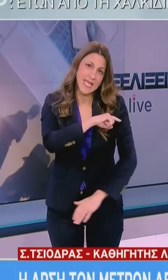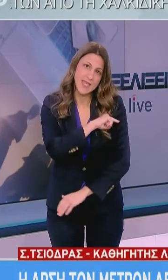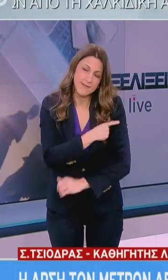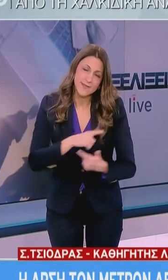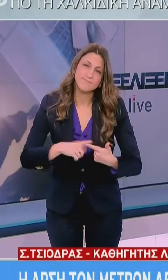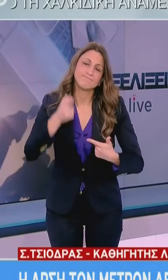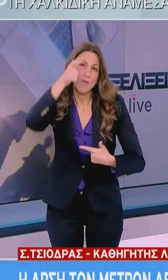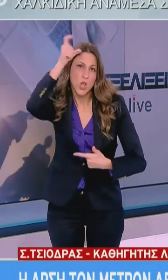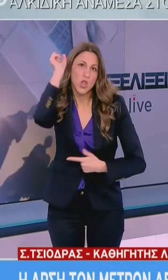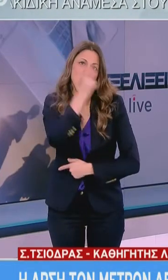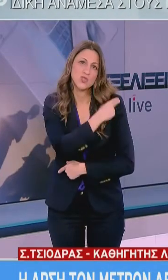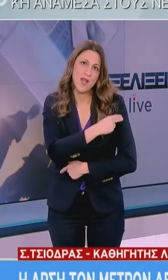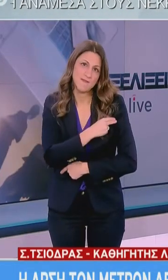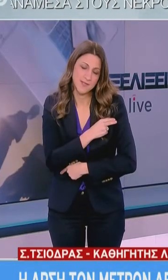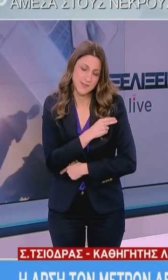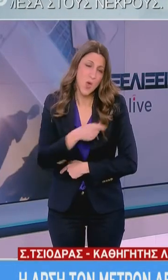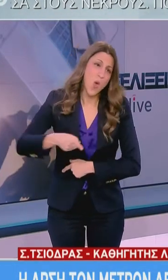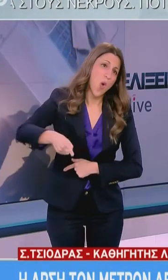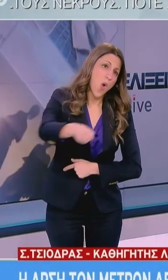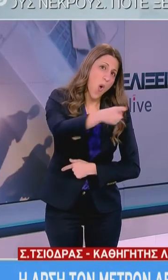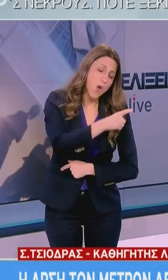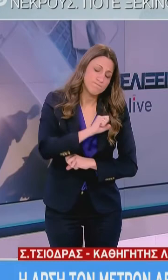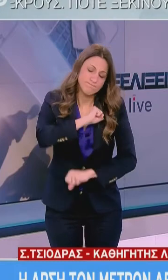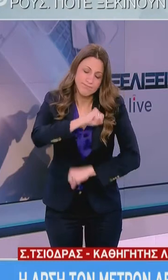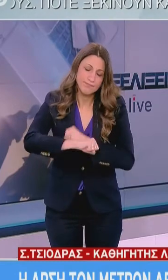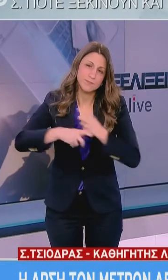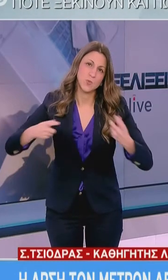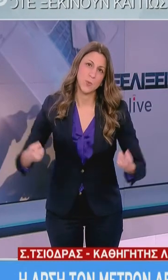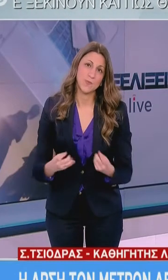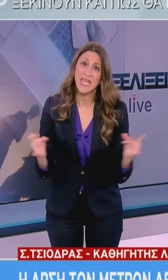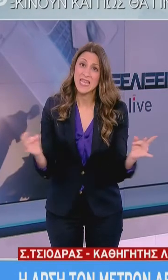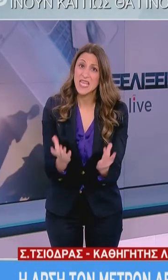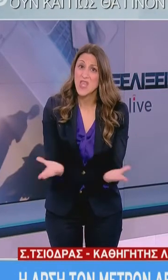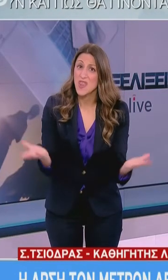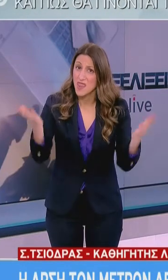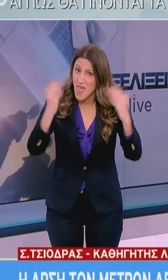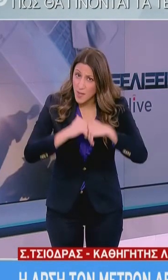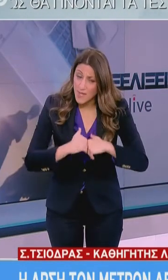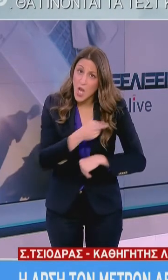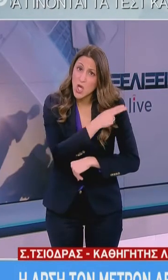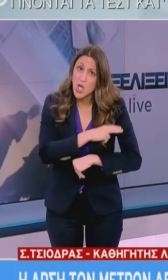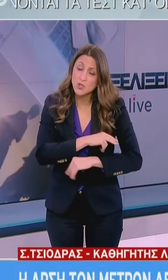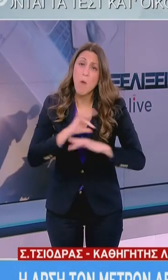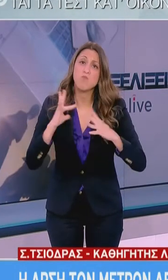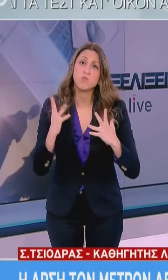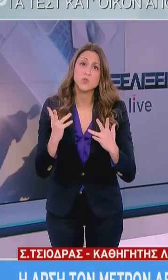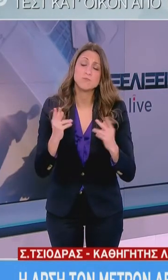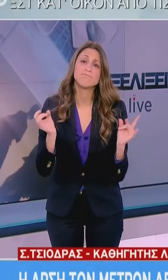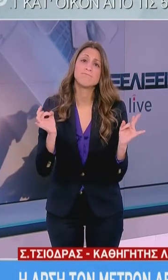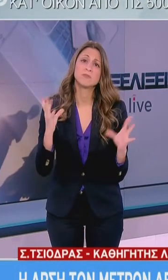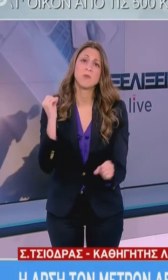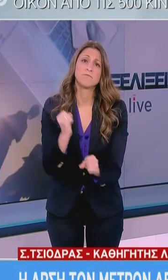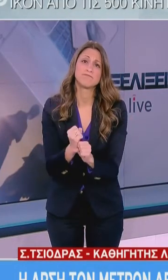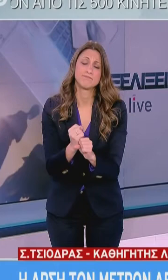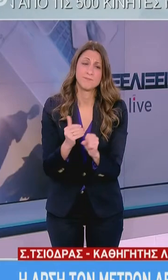ΜΕΕΦΤΕΣ. Χωρίς αυτές και αυτούς, κανένα σύστημα υγείας δεν θα μπορούσε να είναι λειτουργικό. Οι νοσηλεύτριες και οι νοσηλευτές